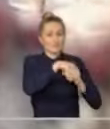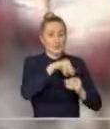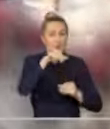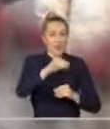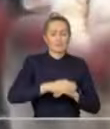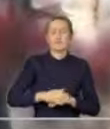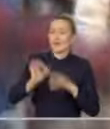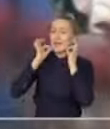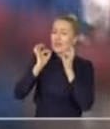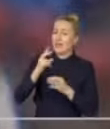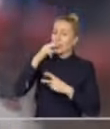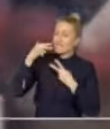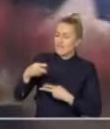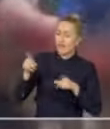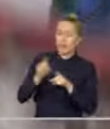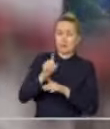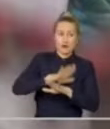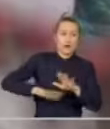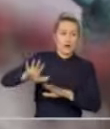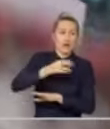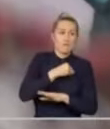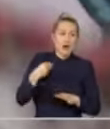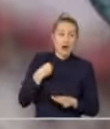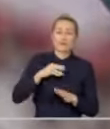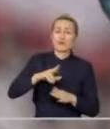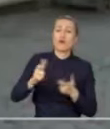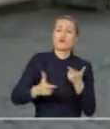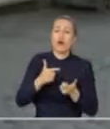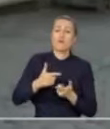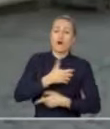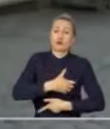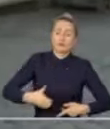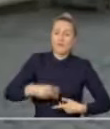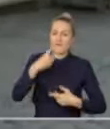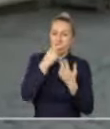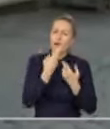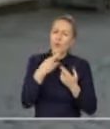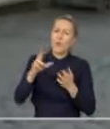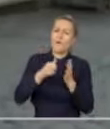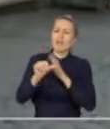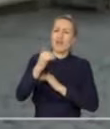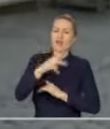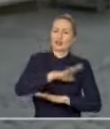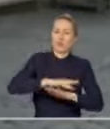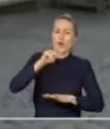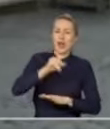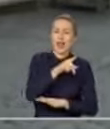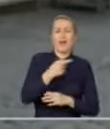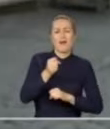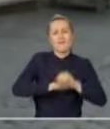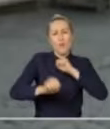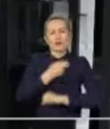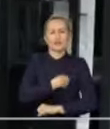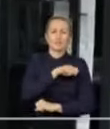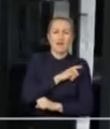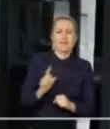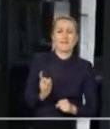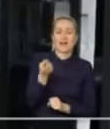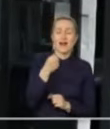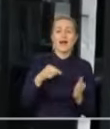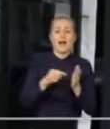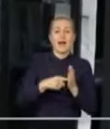Chiny dostrzegają też, że nasz region gospodarczo wyróżnia się na tle Unii Europejskiej. Gdy Włochy, Hiszpania czy Francja biją rekordy zadłużenia w